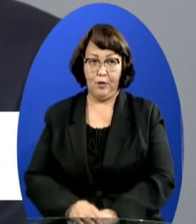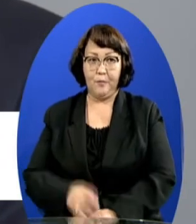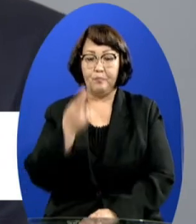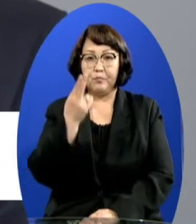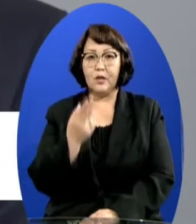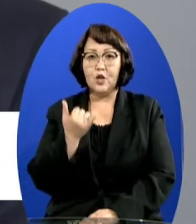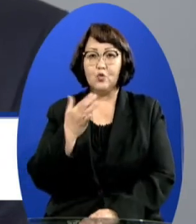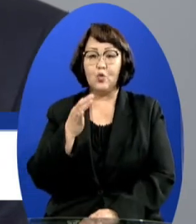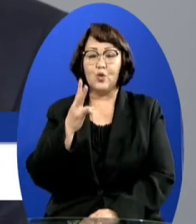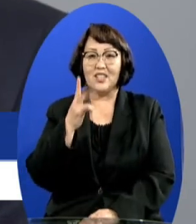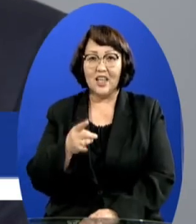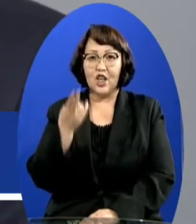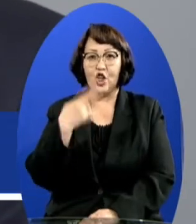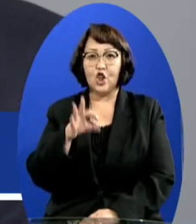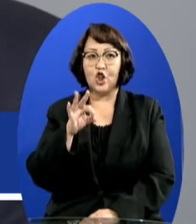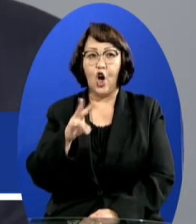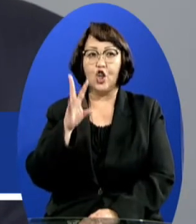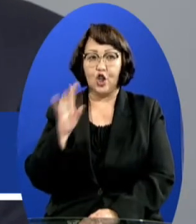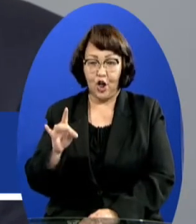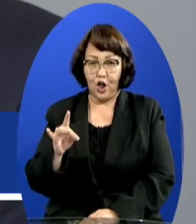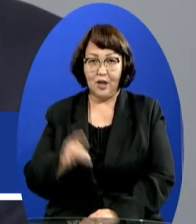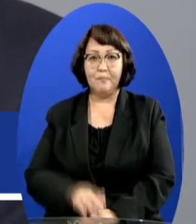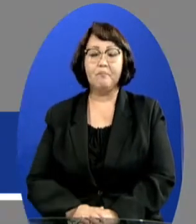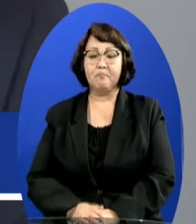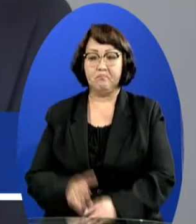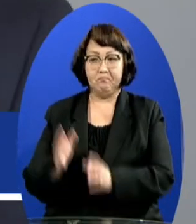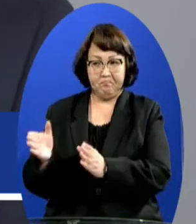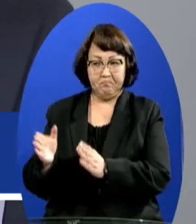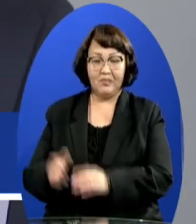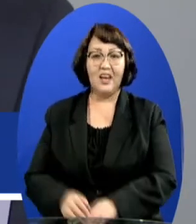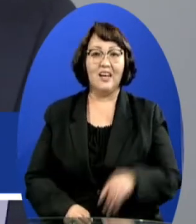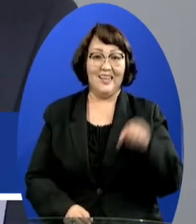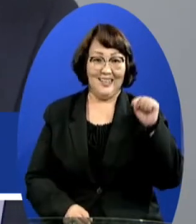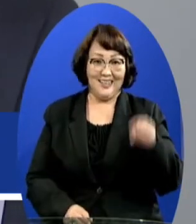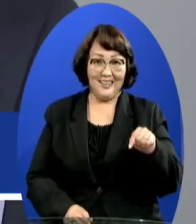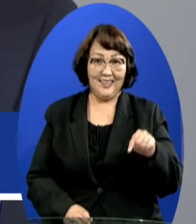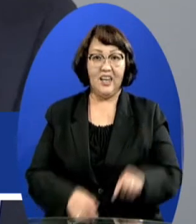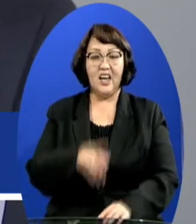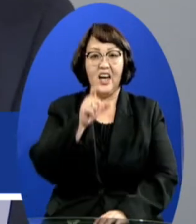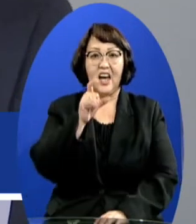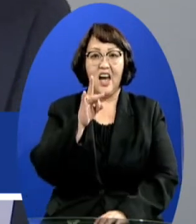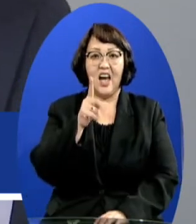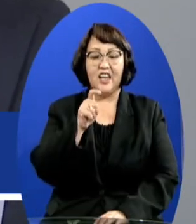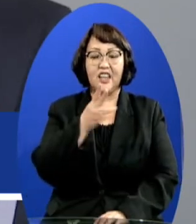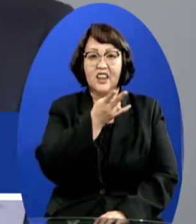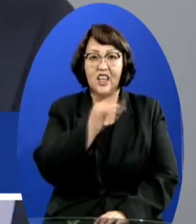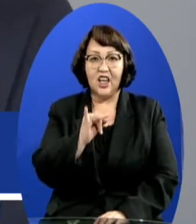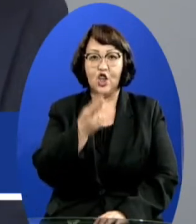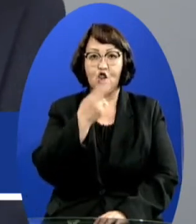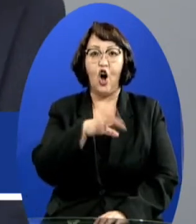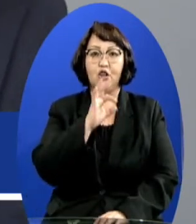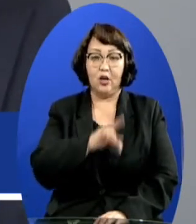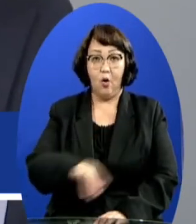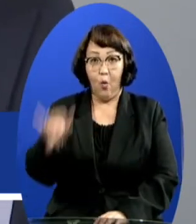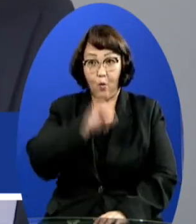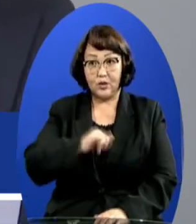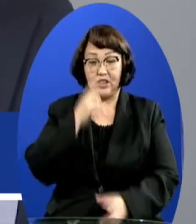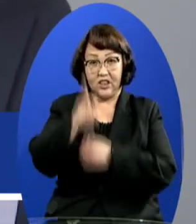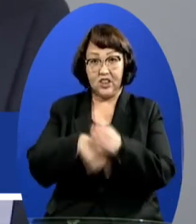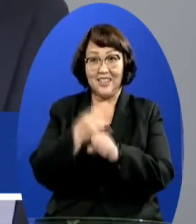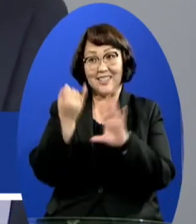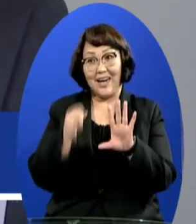болон эрхтний донорыг бол хольж ойлгож байгаа нэг тал бий. Улс бол төсвөөс нэг жилдээ нэг 60 гаруй хүнд эрхтэн шилжүүлэн суулгах эмчилгээний төсвийг